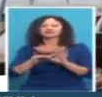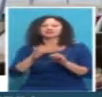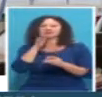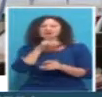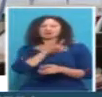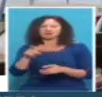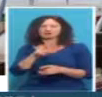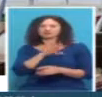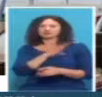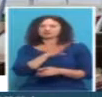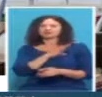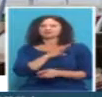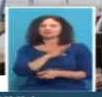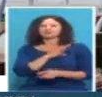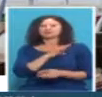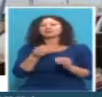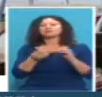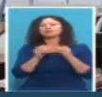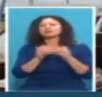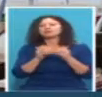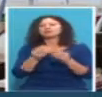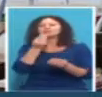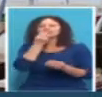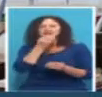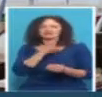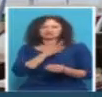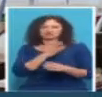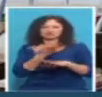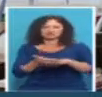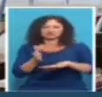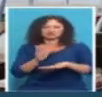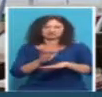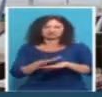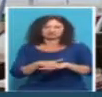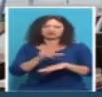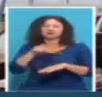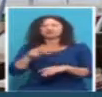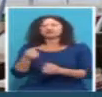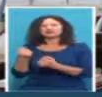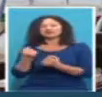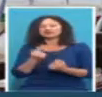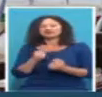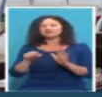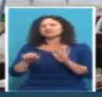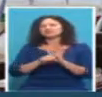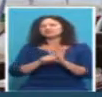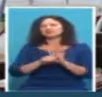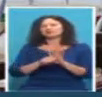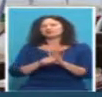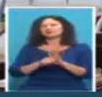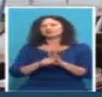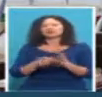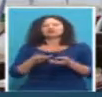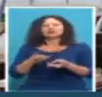реформы. Проблема даже с питанием больных была. Люди лежали здесь, то есть зимой не топилось